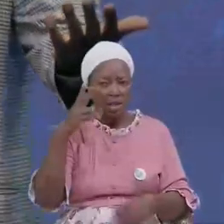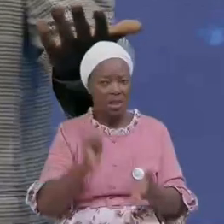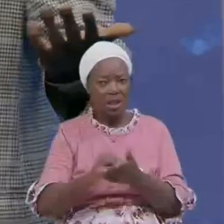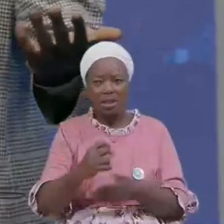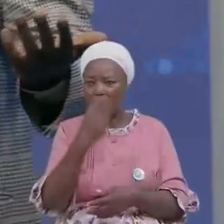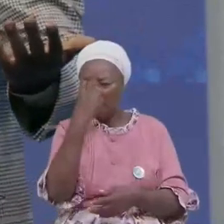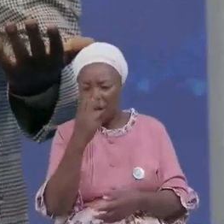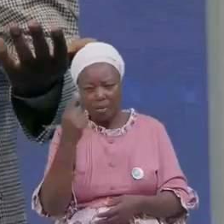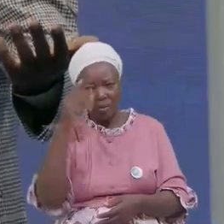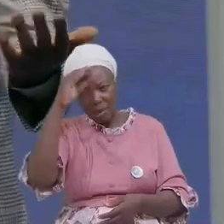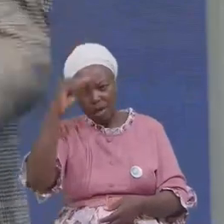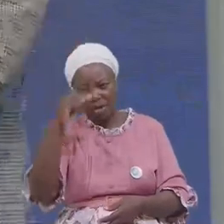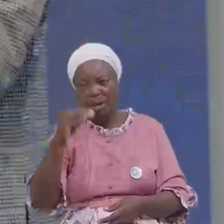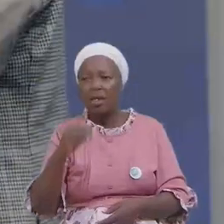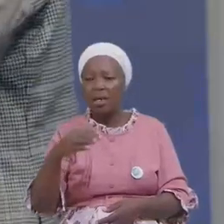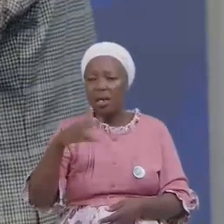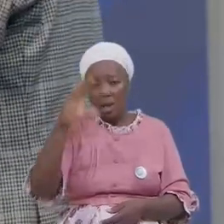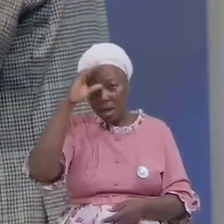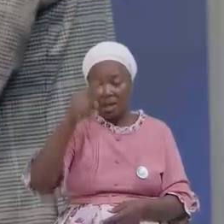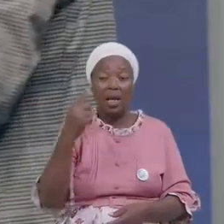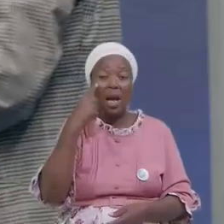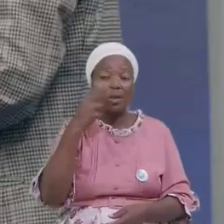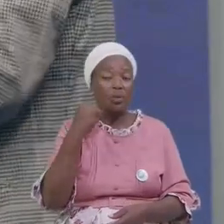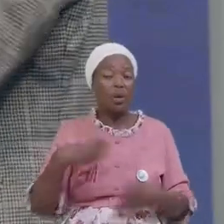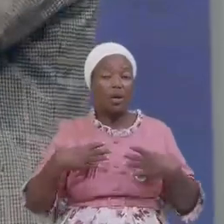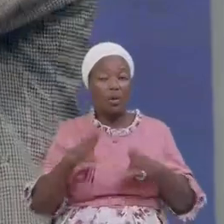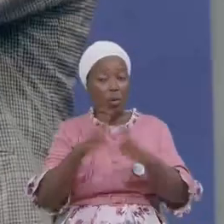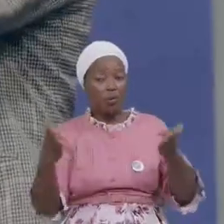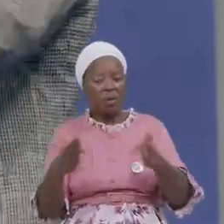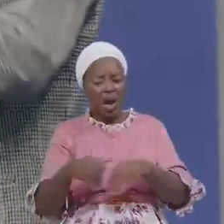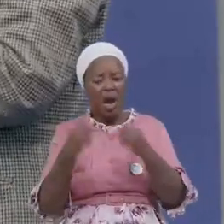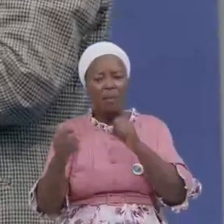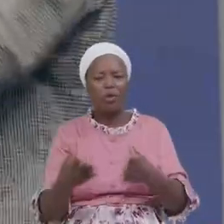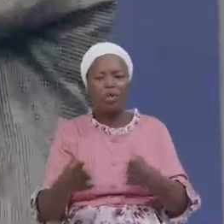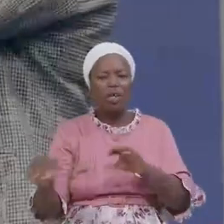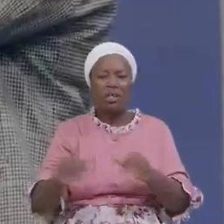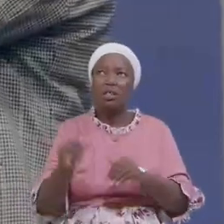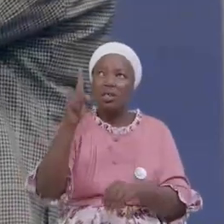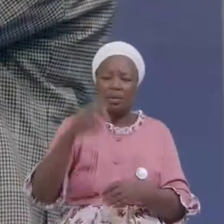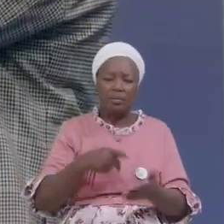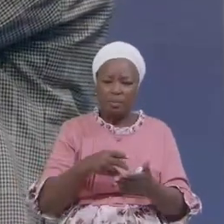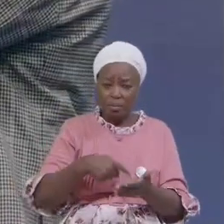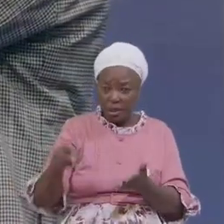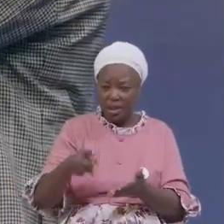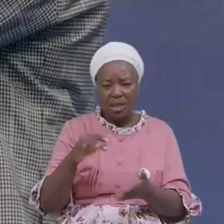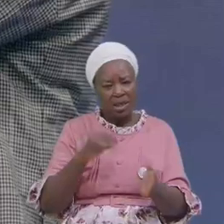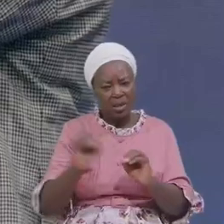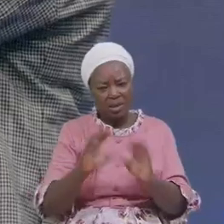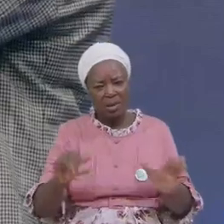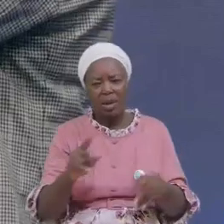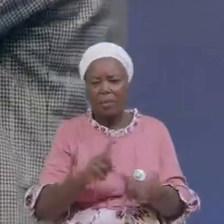Ses yeux ont été ouverts. Combien a-t-il payé? Rien. Par la grâce. Regardez le